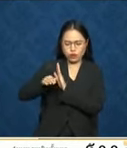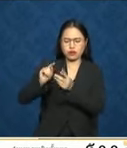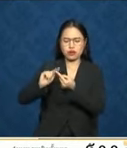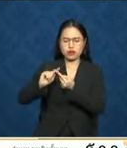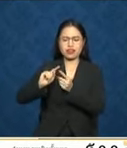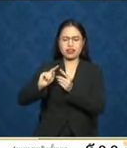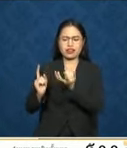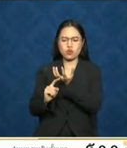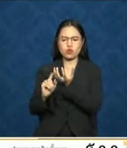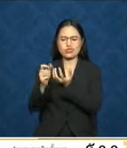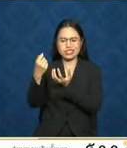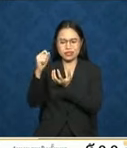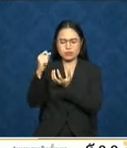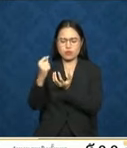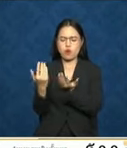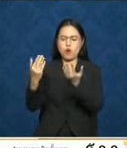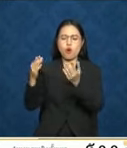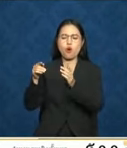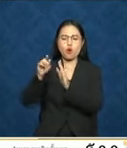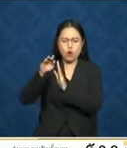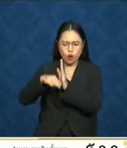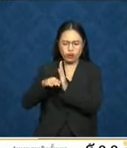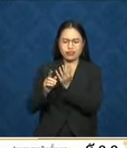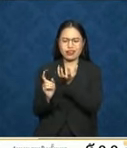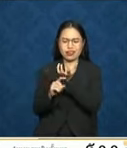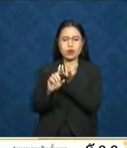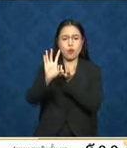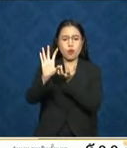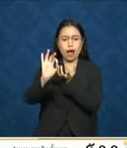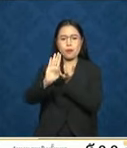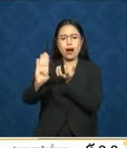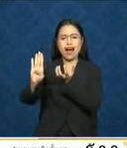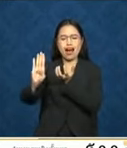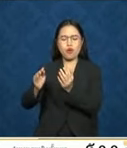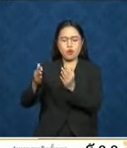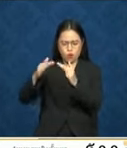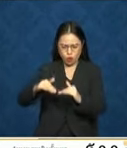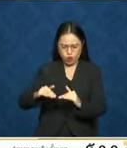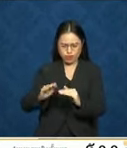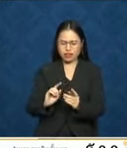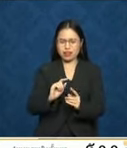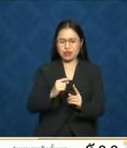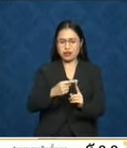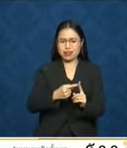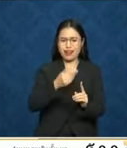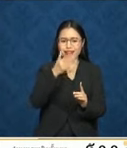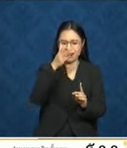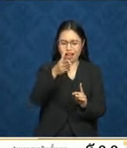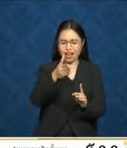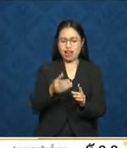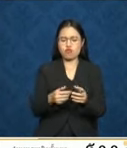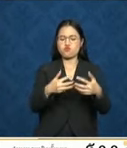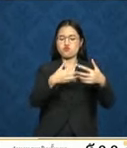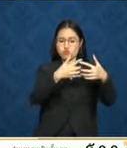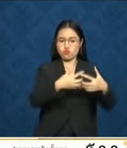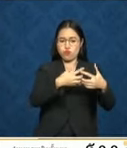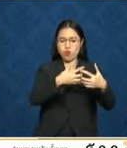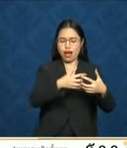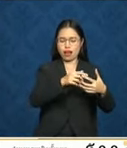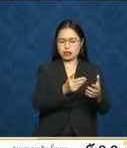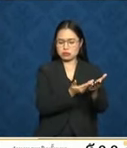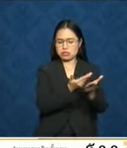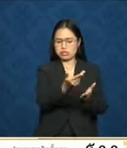กรัมละ9บาทในขณะเดือนหน้านะครับท่านประธานโรงงานผู้ผลิตอาหารสัตว์ก็จะเริ่มนำข้าวโพดสาลี